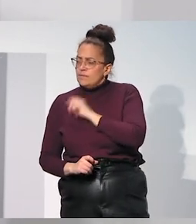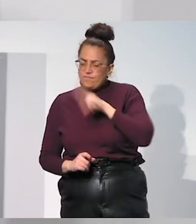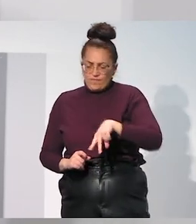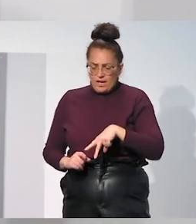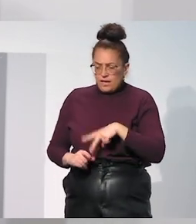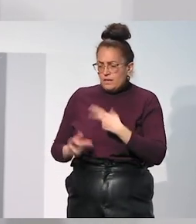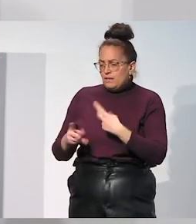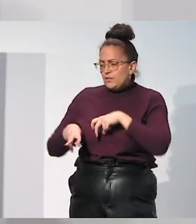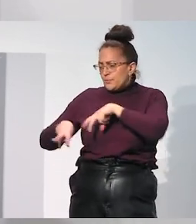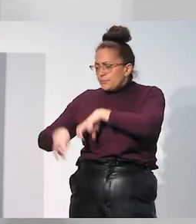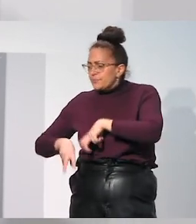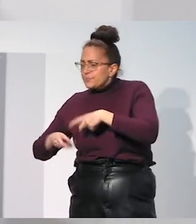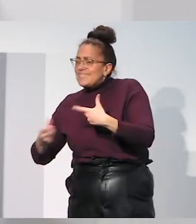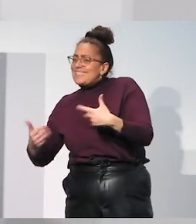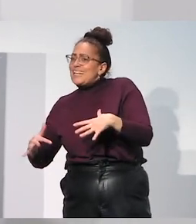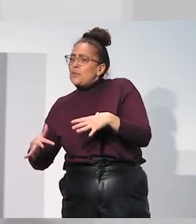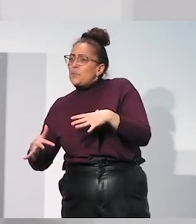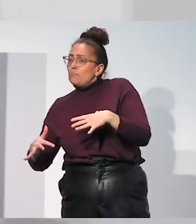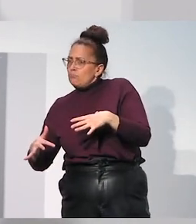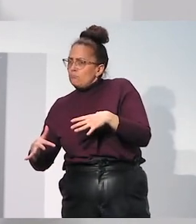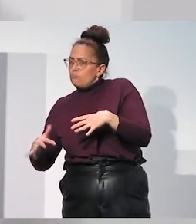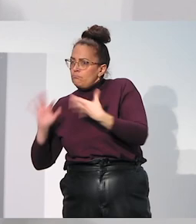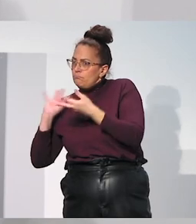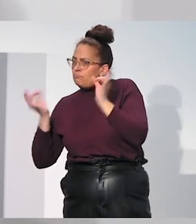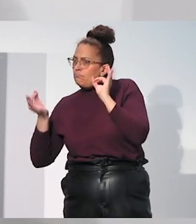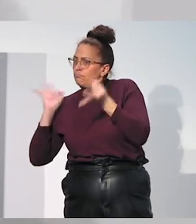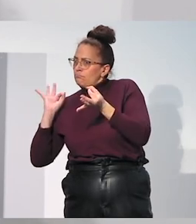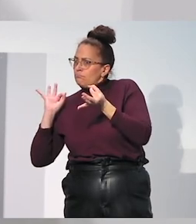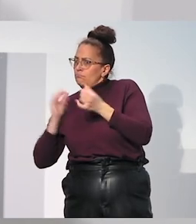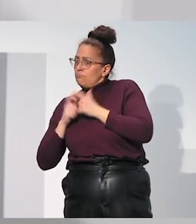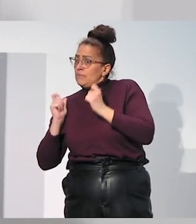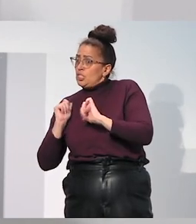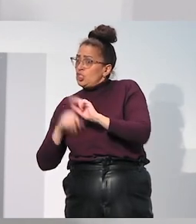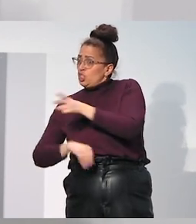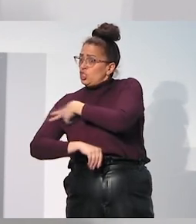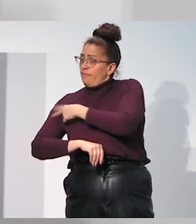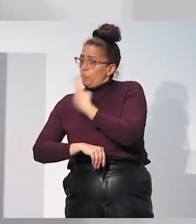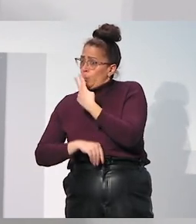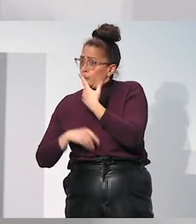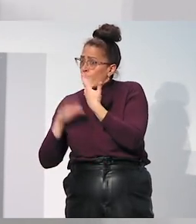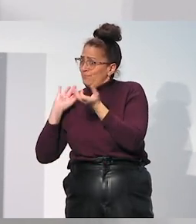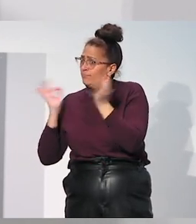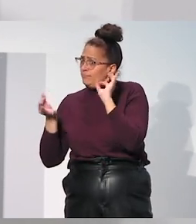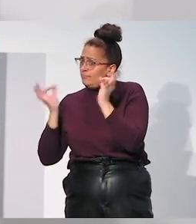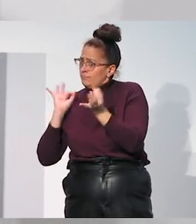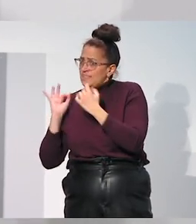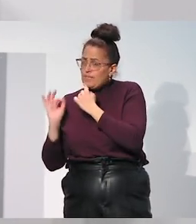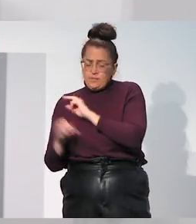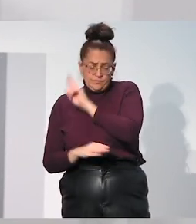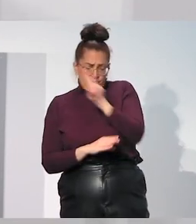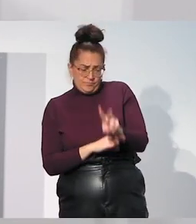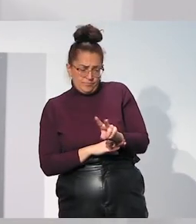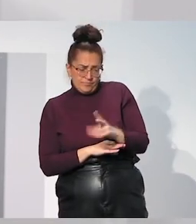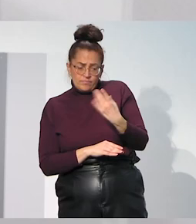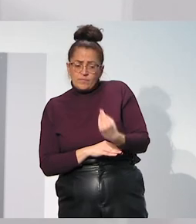d'entreprise dans ces années-là. Hein. Le père, très vite, comprend aussi que ses enfants ne vivront pas comme lui